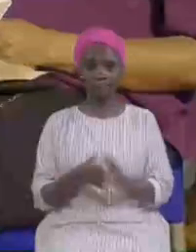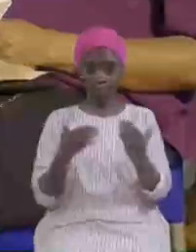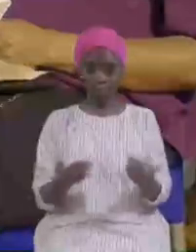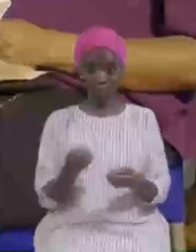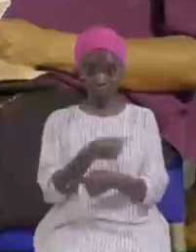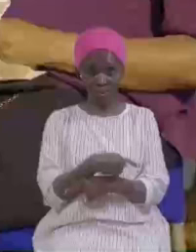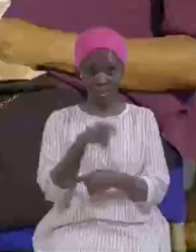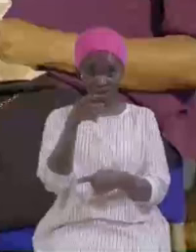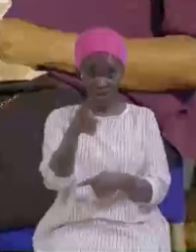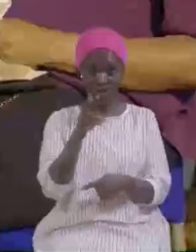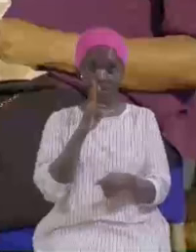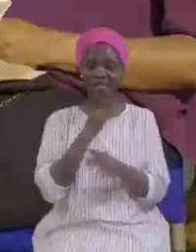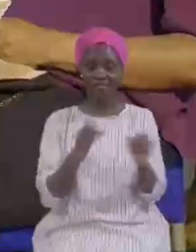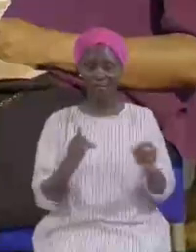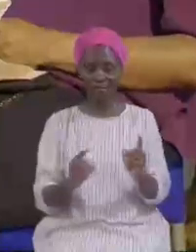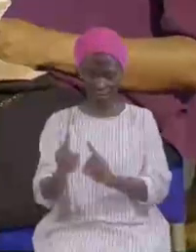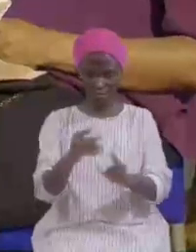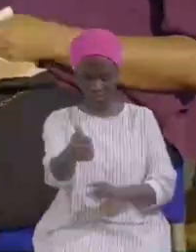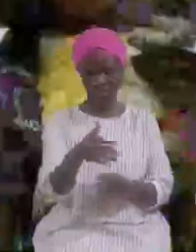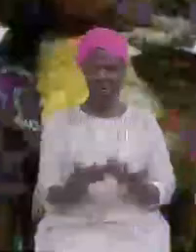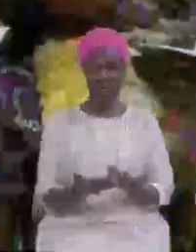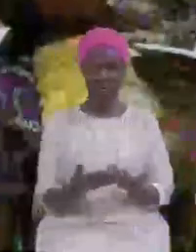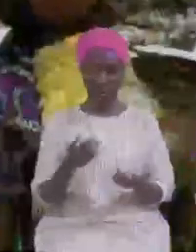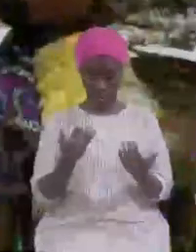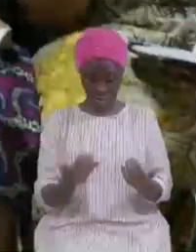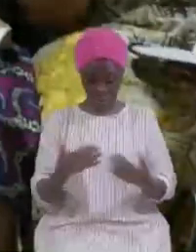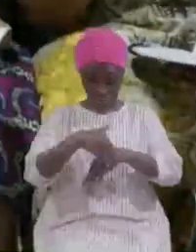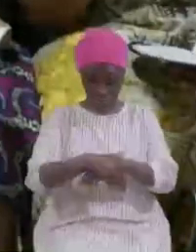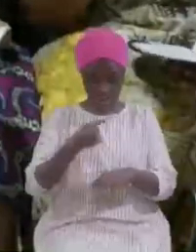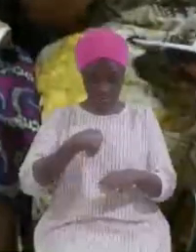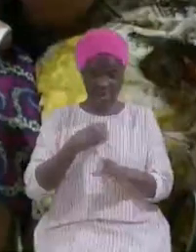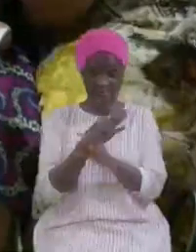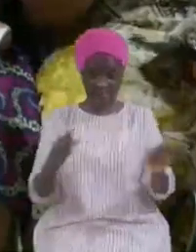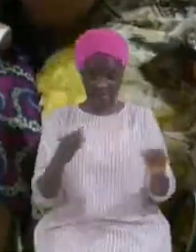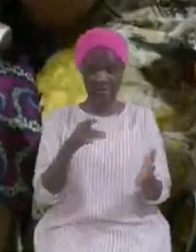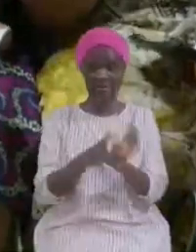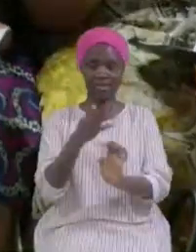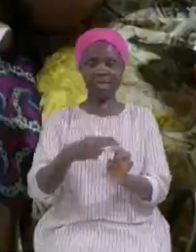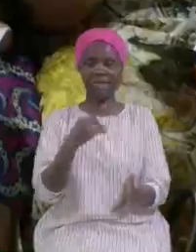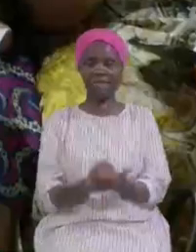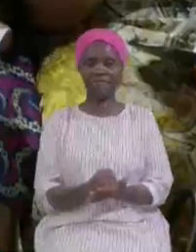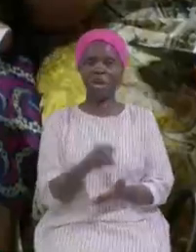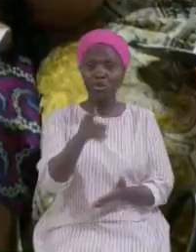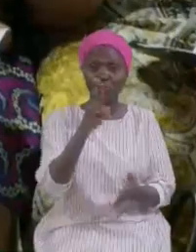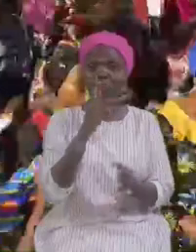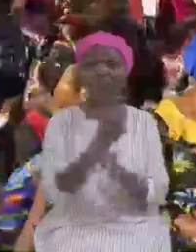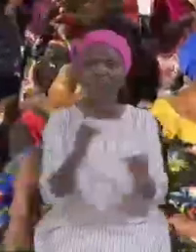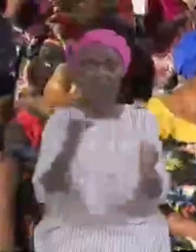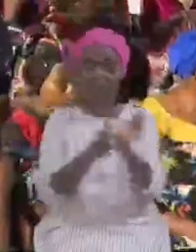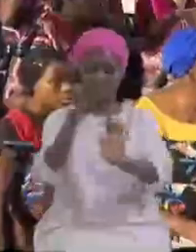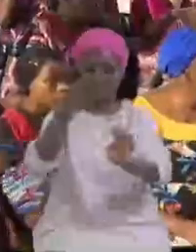libre. Dis le nom. Dis ce soir, je suis libre. Tu es libre au nom